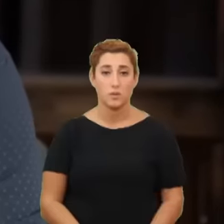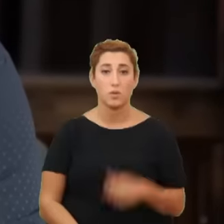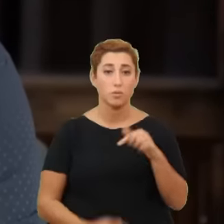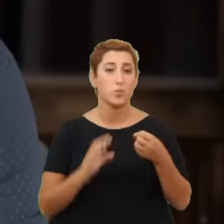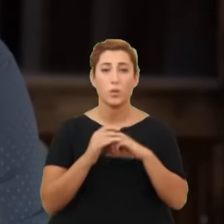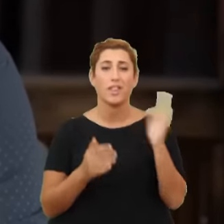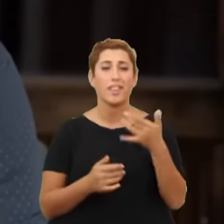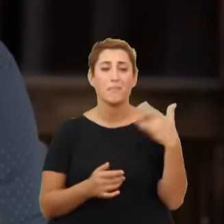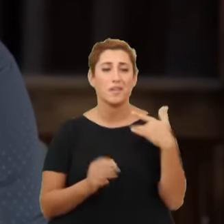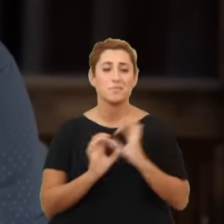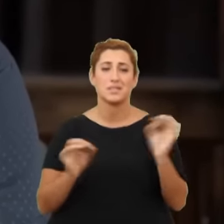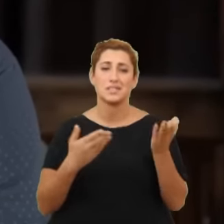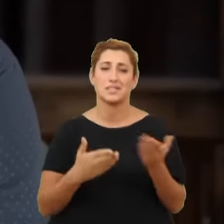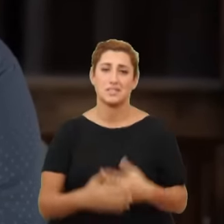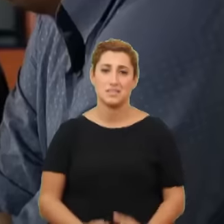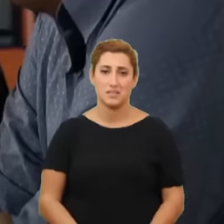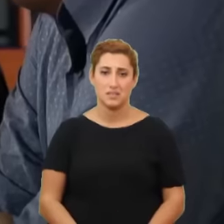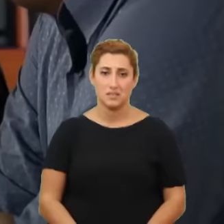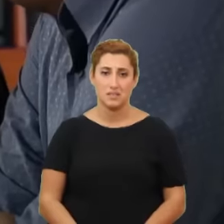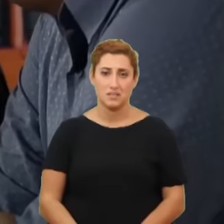Ya, bu dünya ne kadar merhametsiz ya.